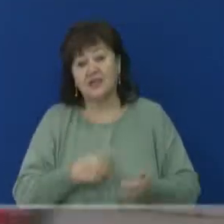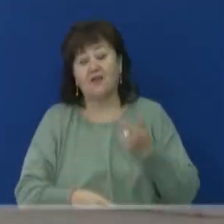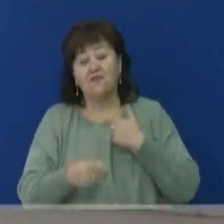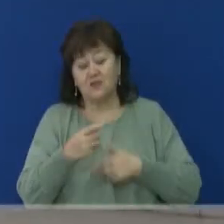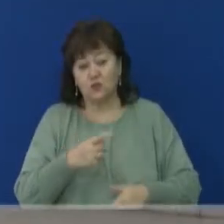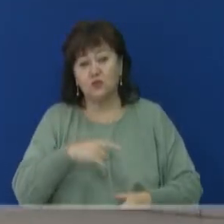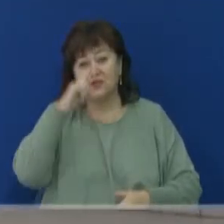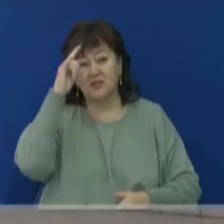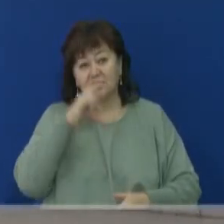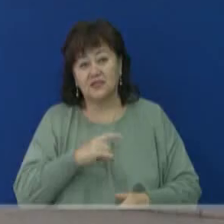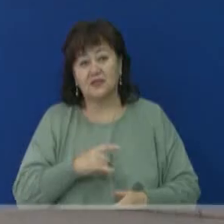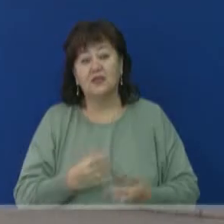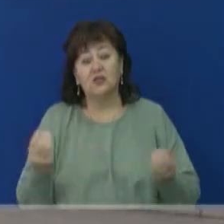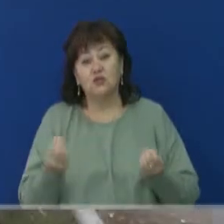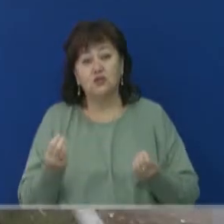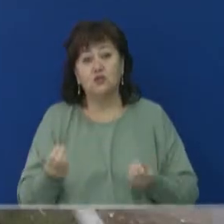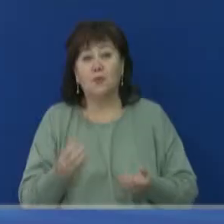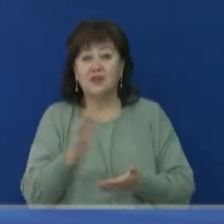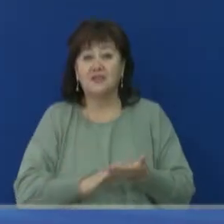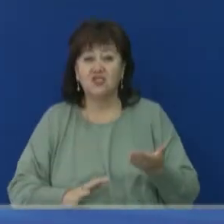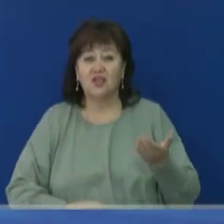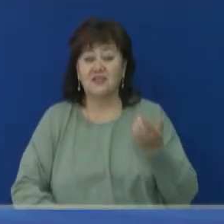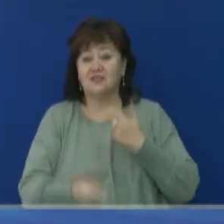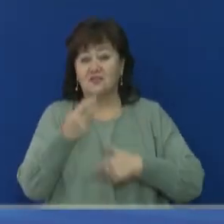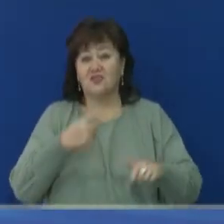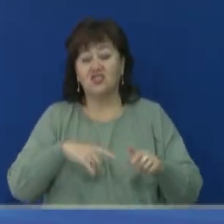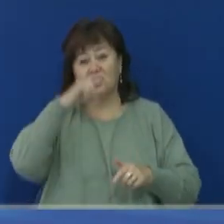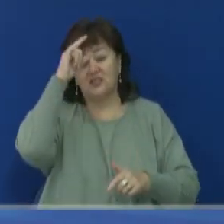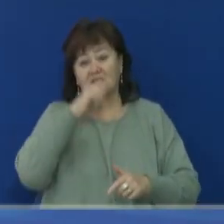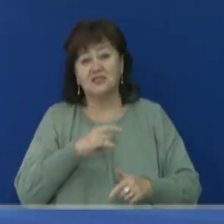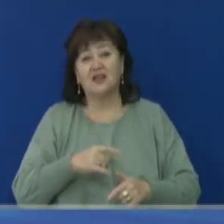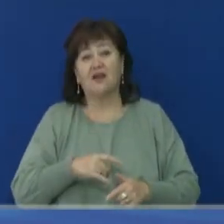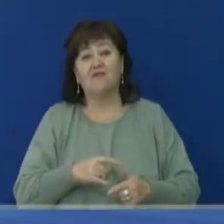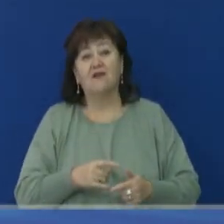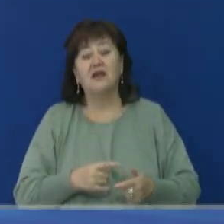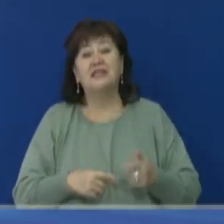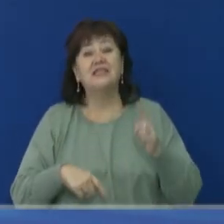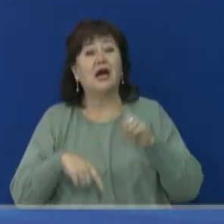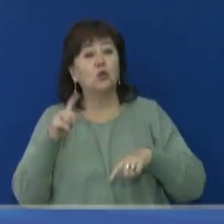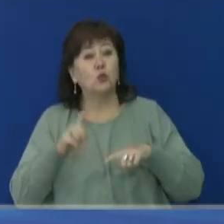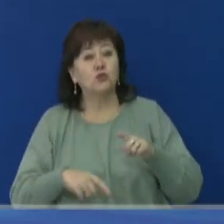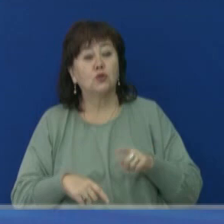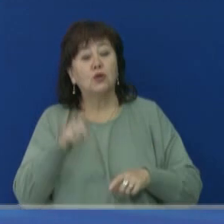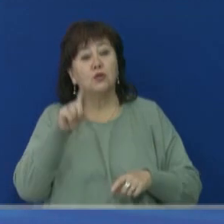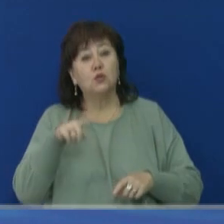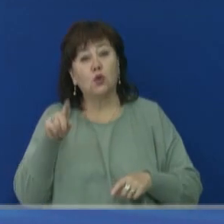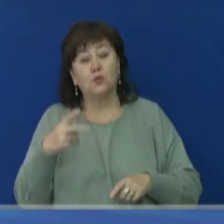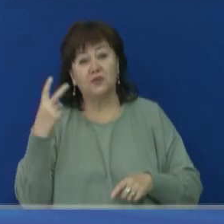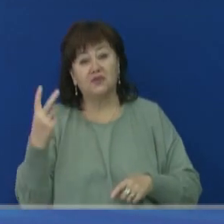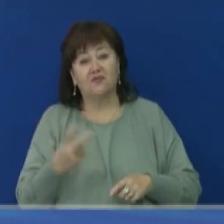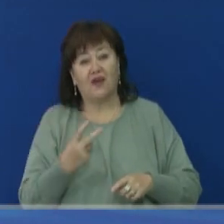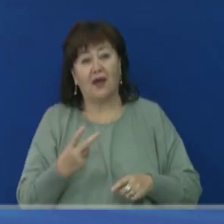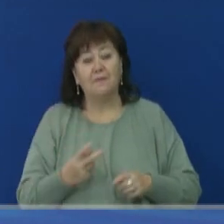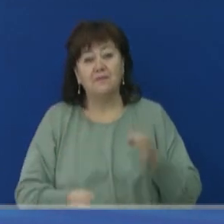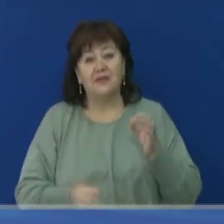қоныс аударды. Көш әлі де жалғасады. Қаламыздағы номер 2-ші кәмелетке толмағандардың